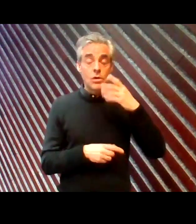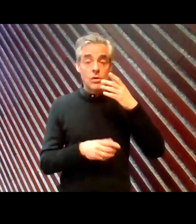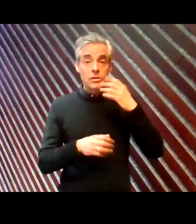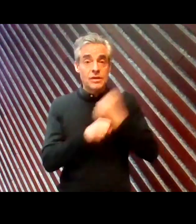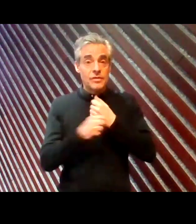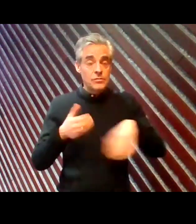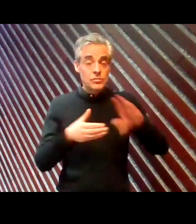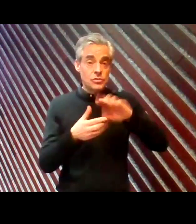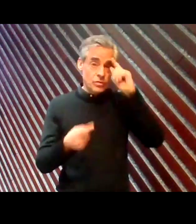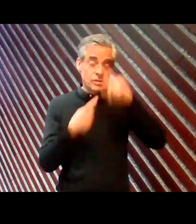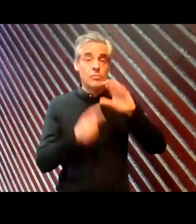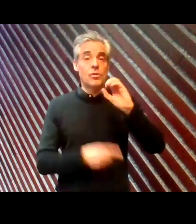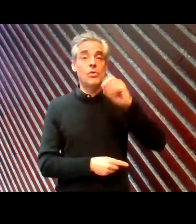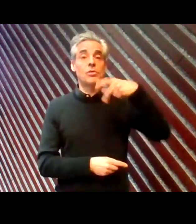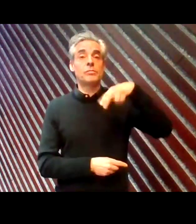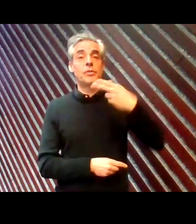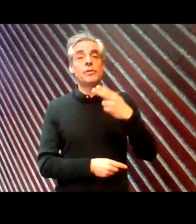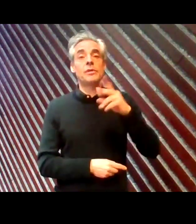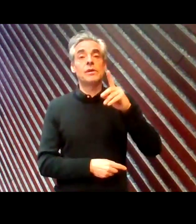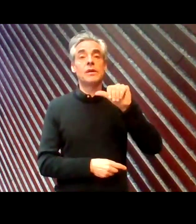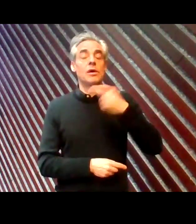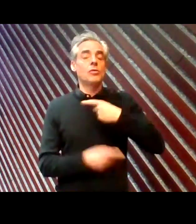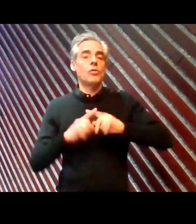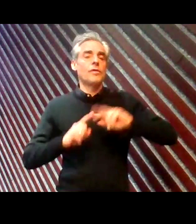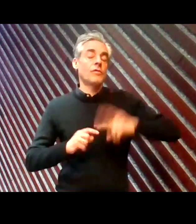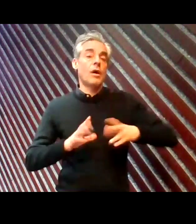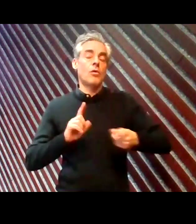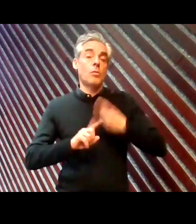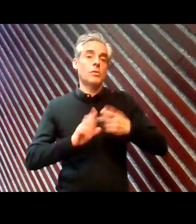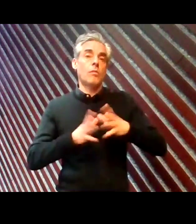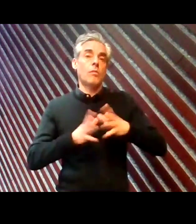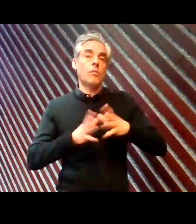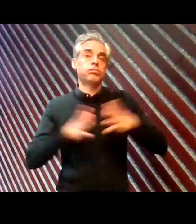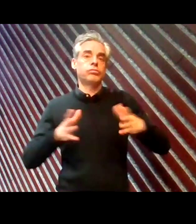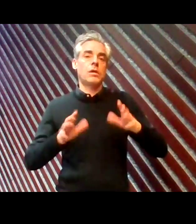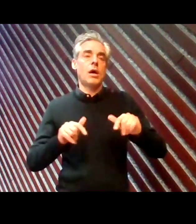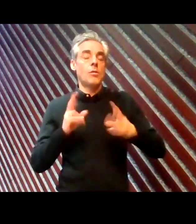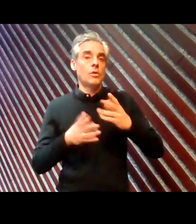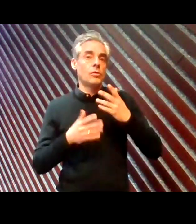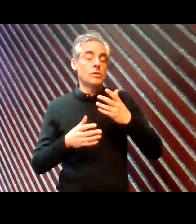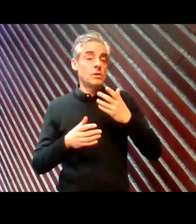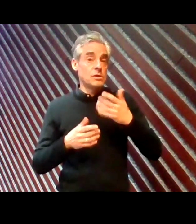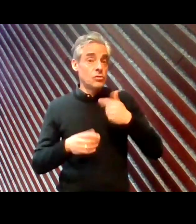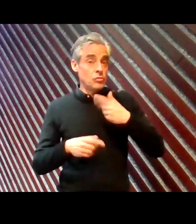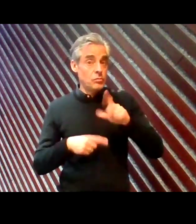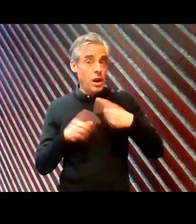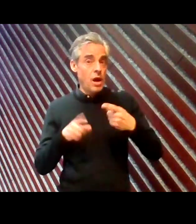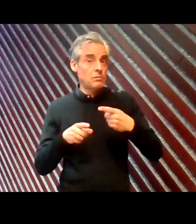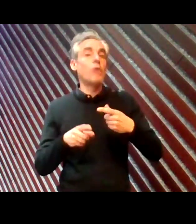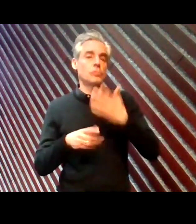coopération autour de l'open data parce qu'on serait persuadé qu'il un gros potentiel et on serait déçu de ne pas pouvoir participer à sa